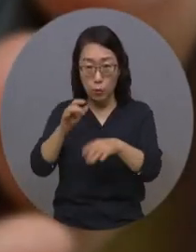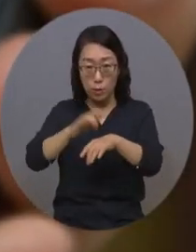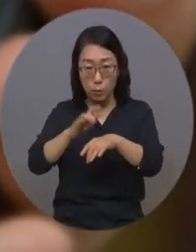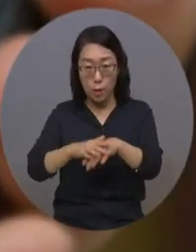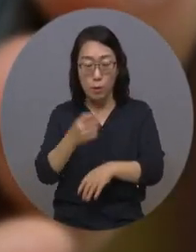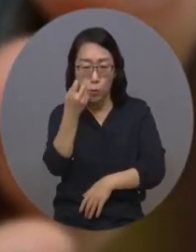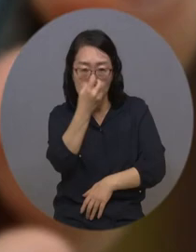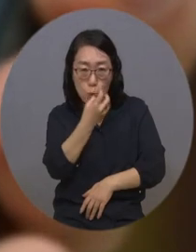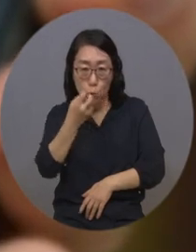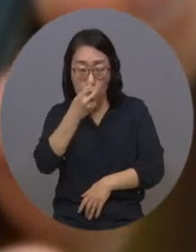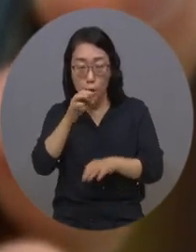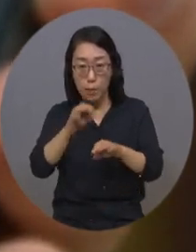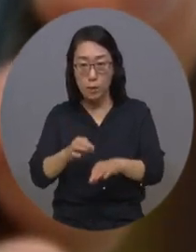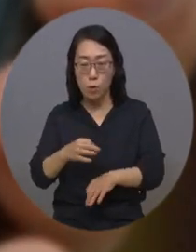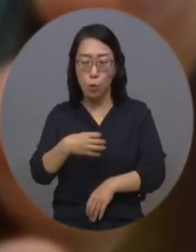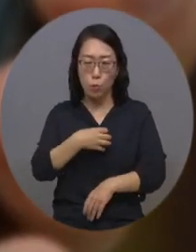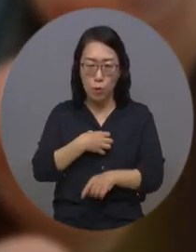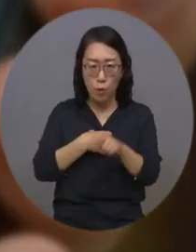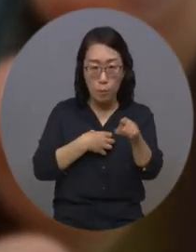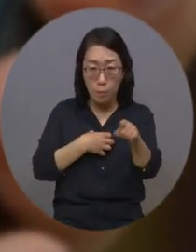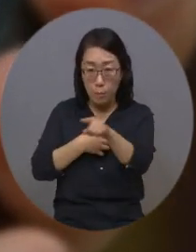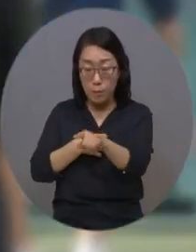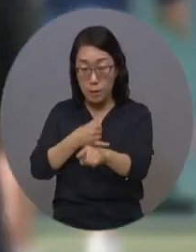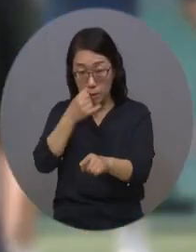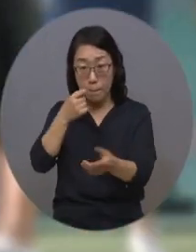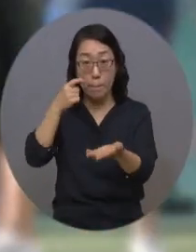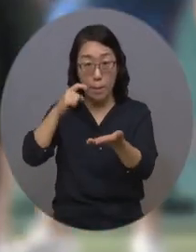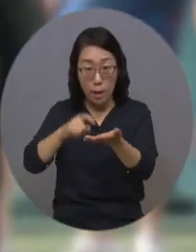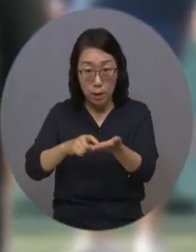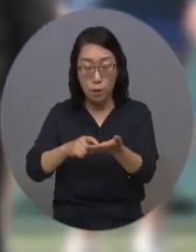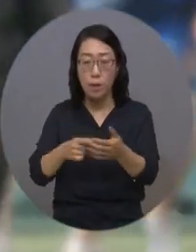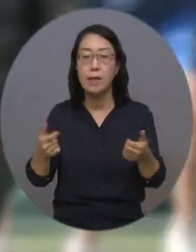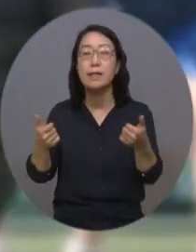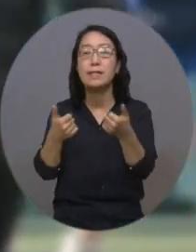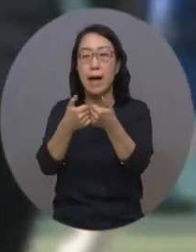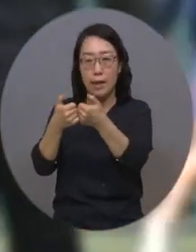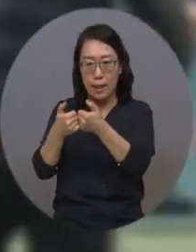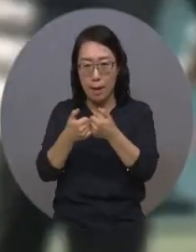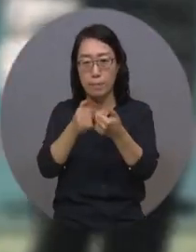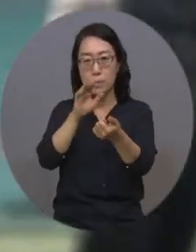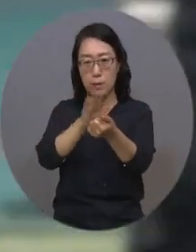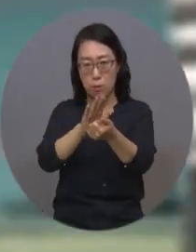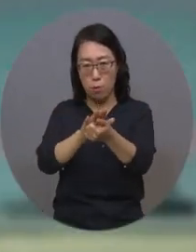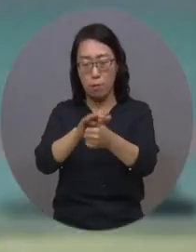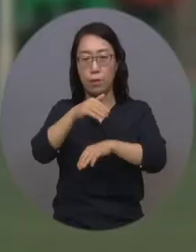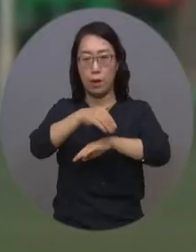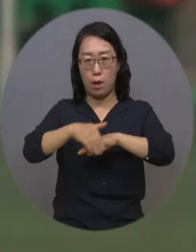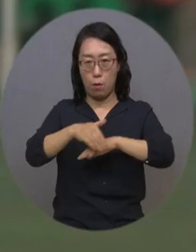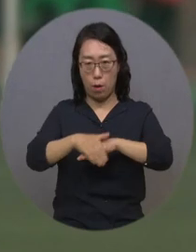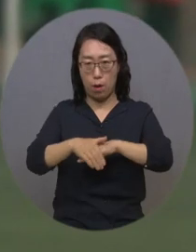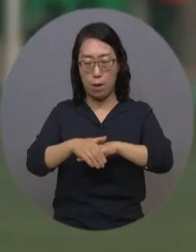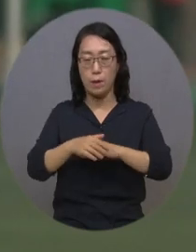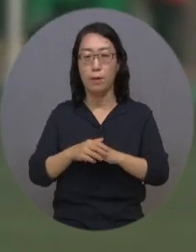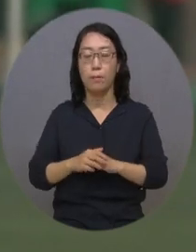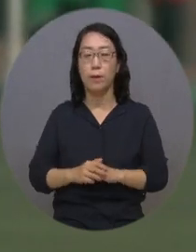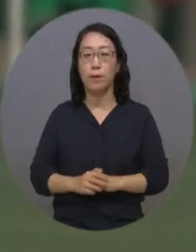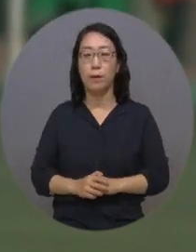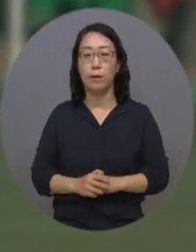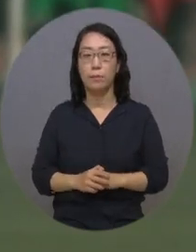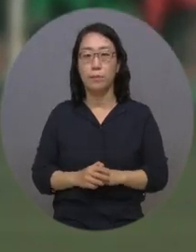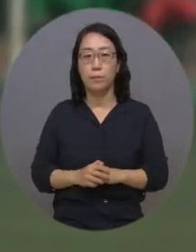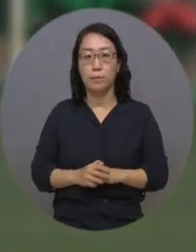과 2존 위 험 군청 소년을 발굴에 상담 지원 으로 연결 할 계획입니다 복지 tv 뉴스 2 가